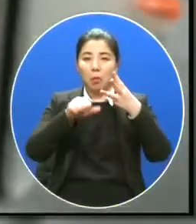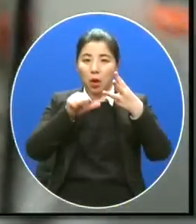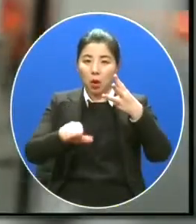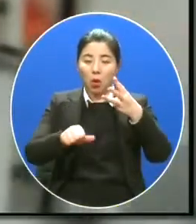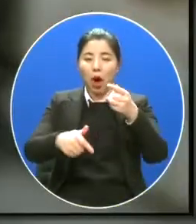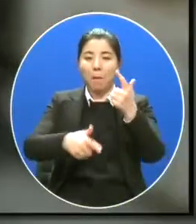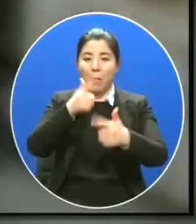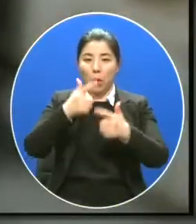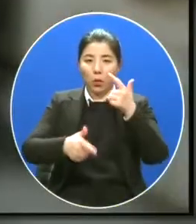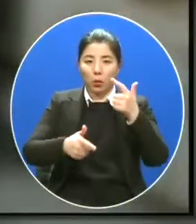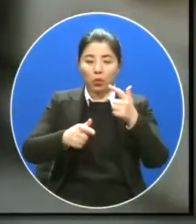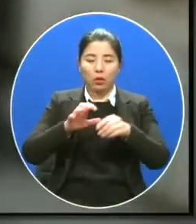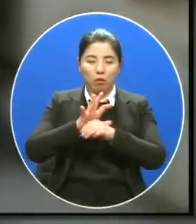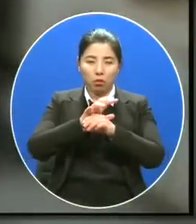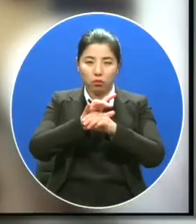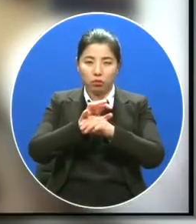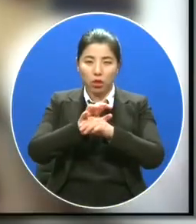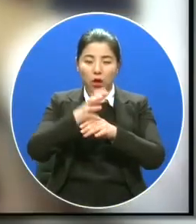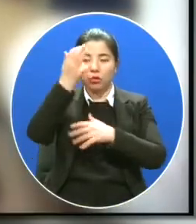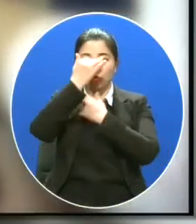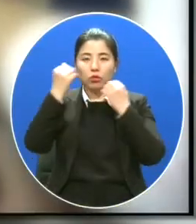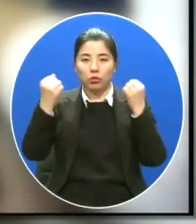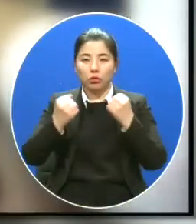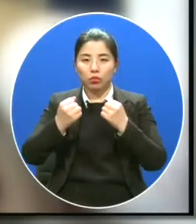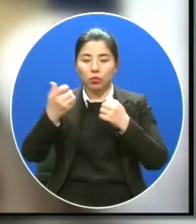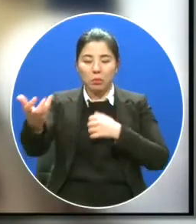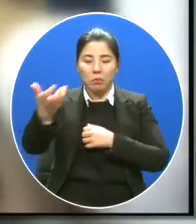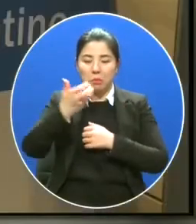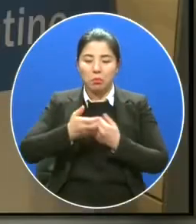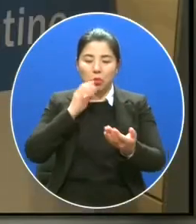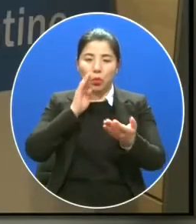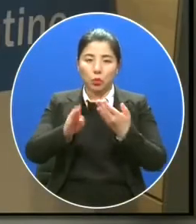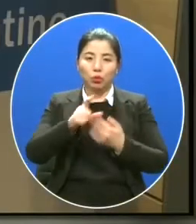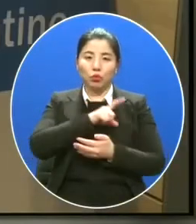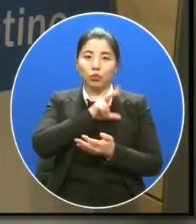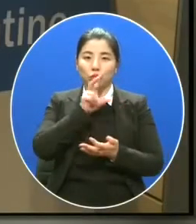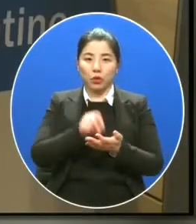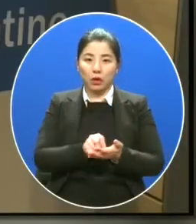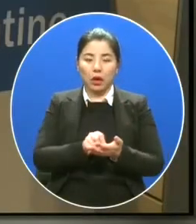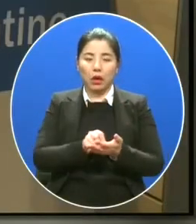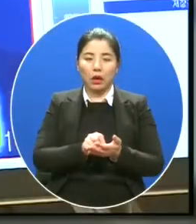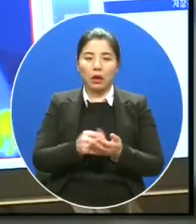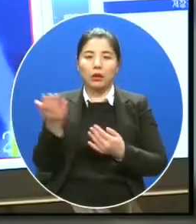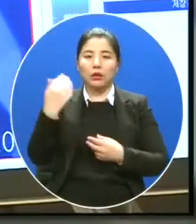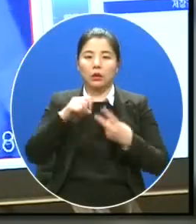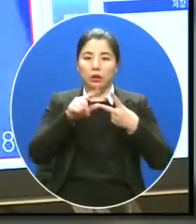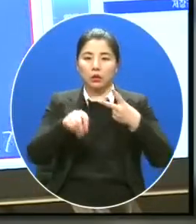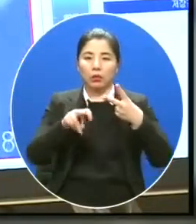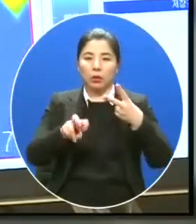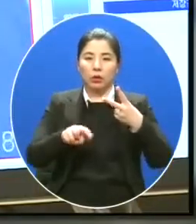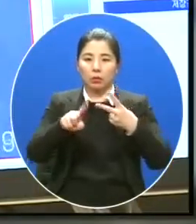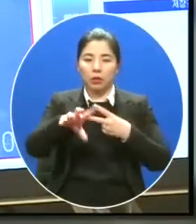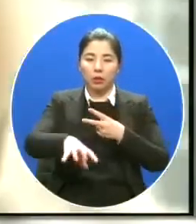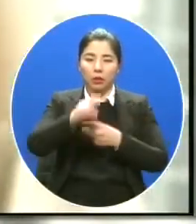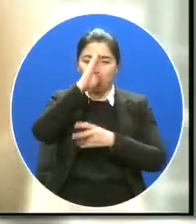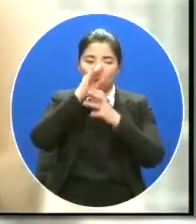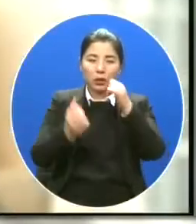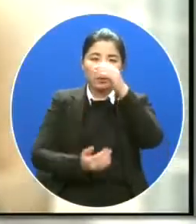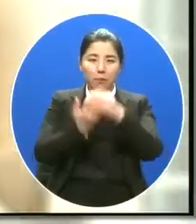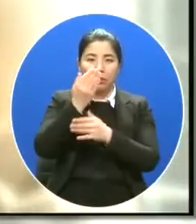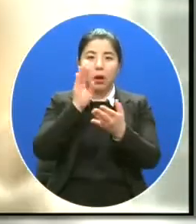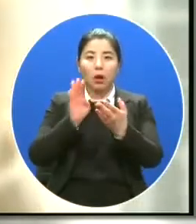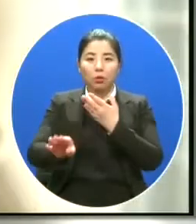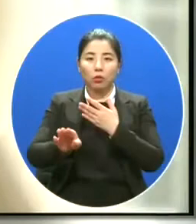3월 5일 목요일에 코로나19 충북 상륙 이후라는 주제로 지난 2월 21일 첫